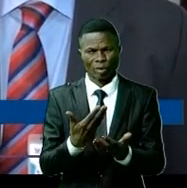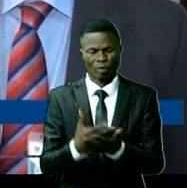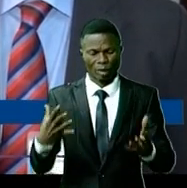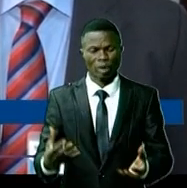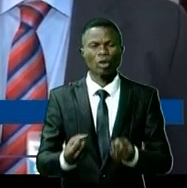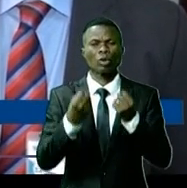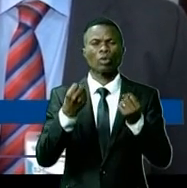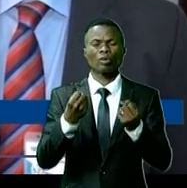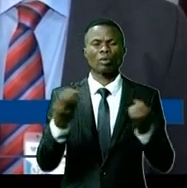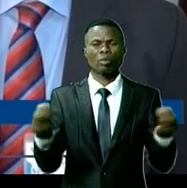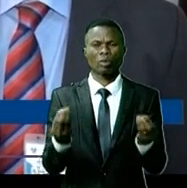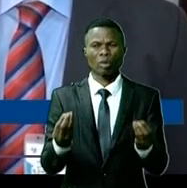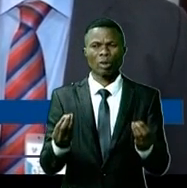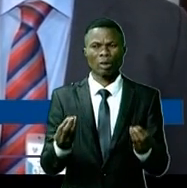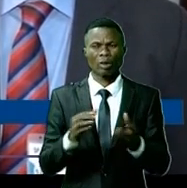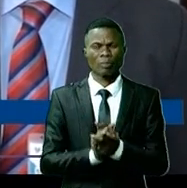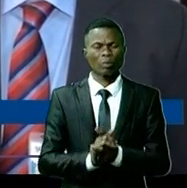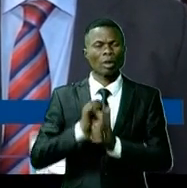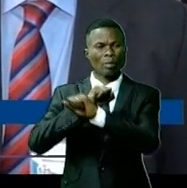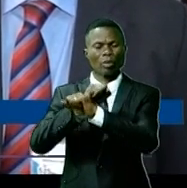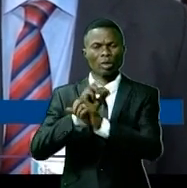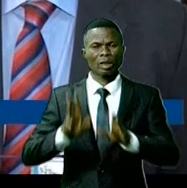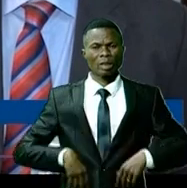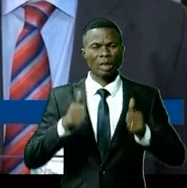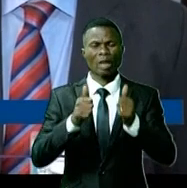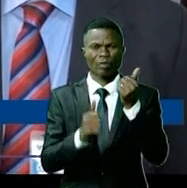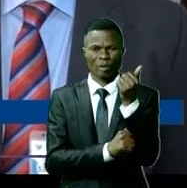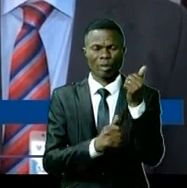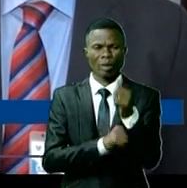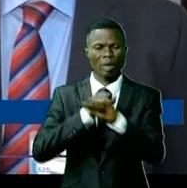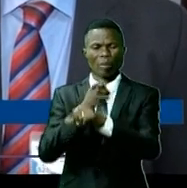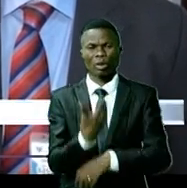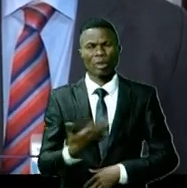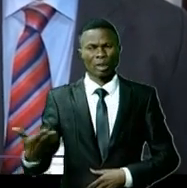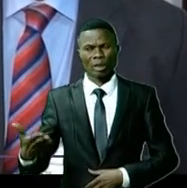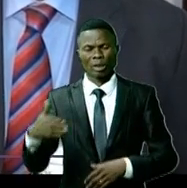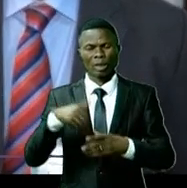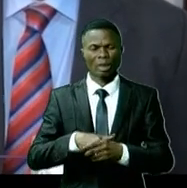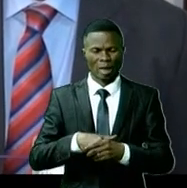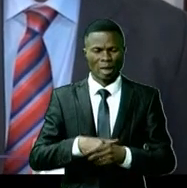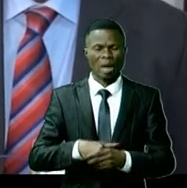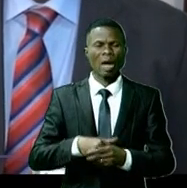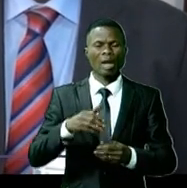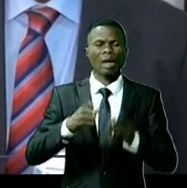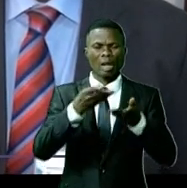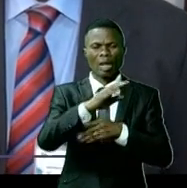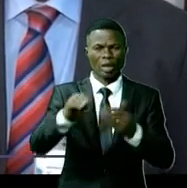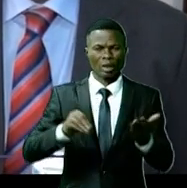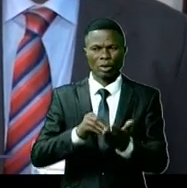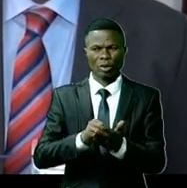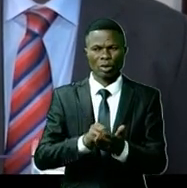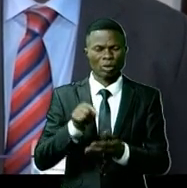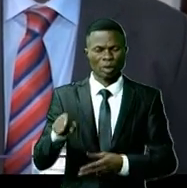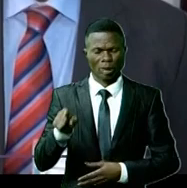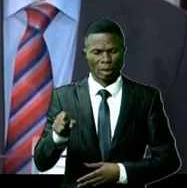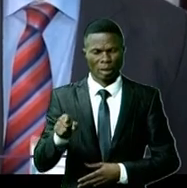possible pour protéger les vies humaines et également protéger le matériel de recherche au niveau de l'INERA Nioka